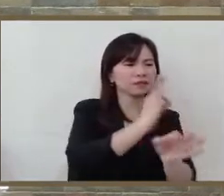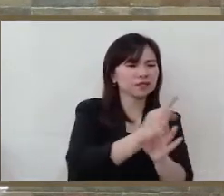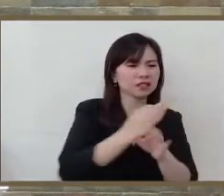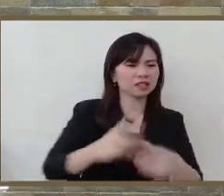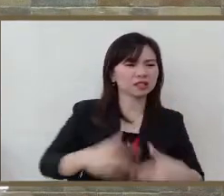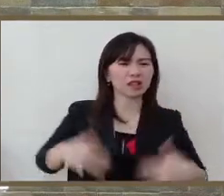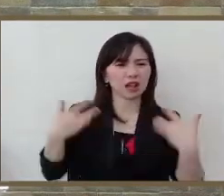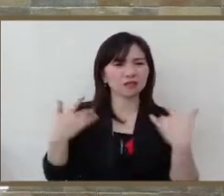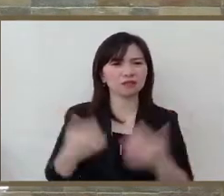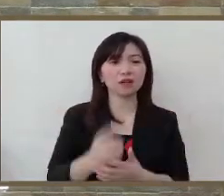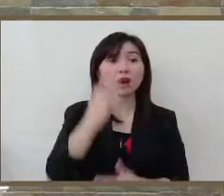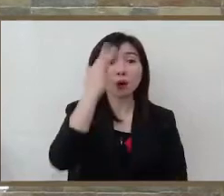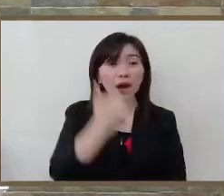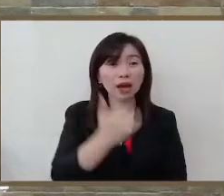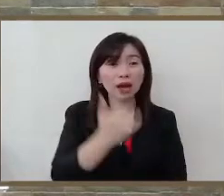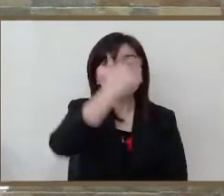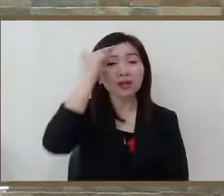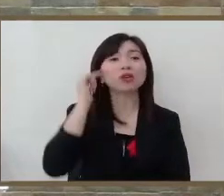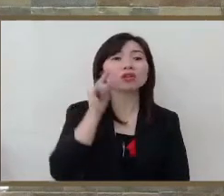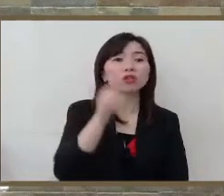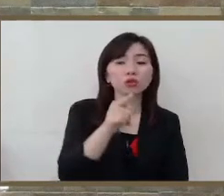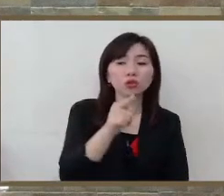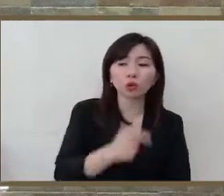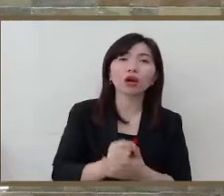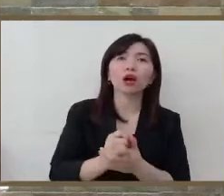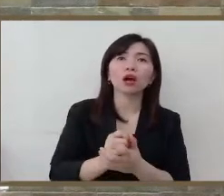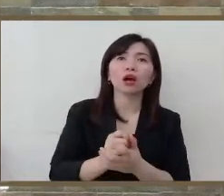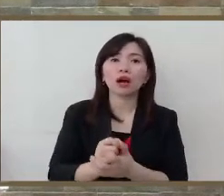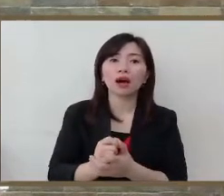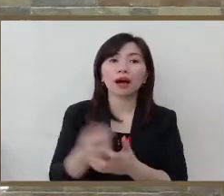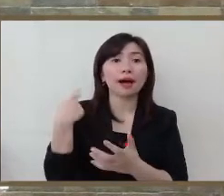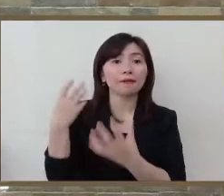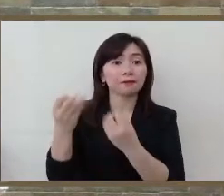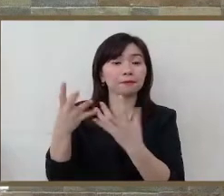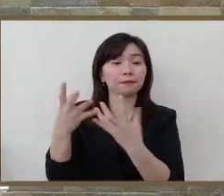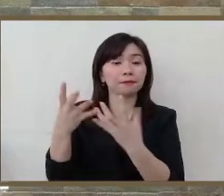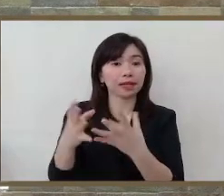ka na sana sa oil, maling lugar lang ang pinuntahan mo.